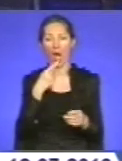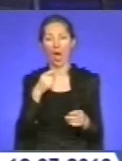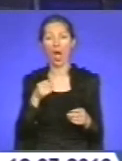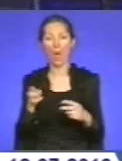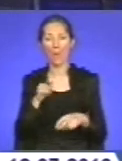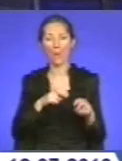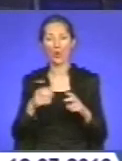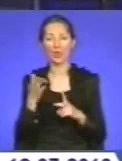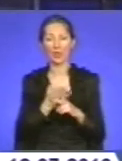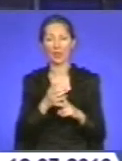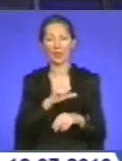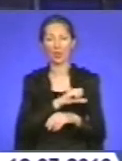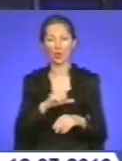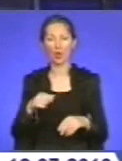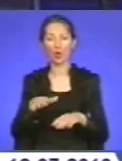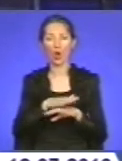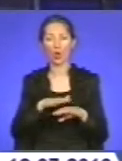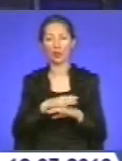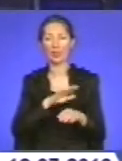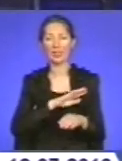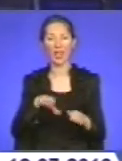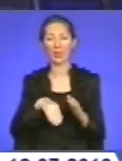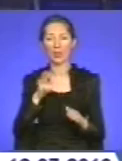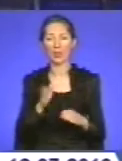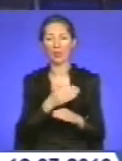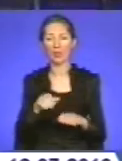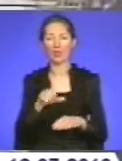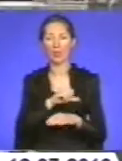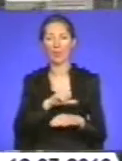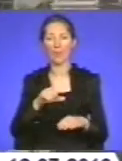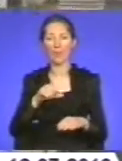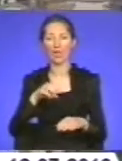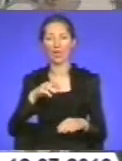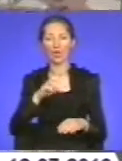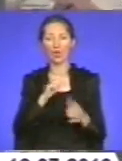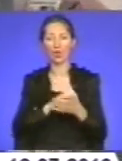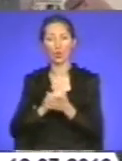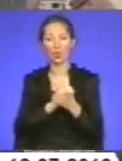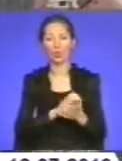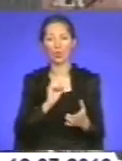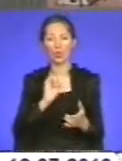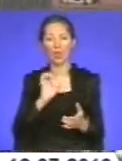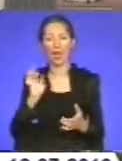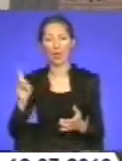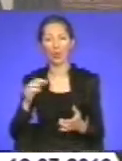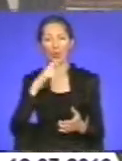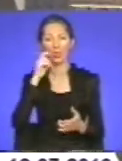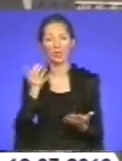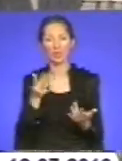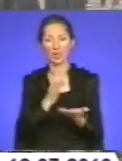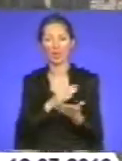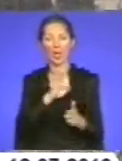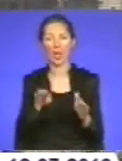ринку і не вибирати між Митним Союзом чи ЄС. Україна все ще перебуває під негативним впливом